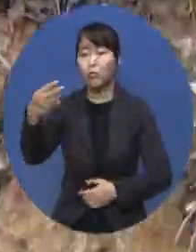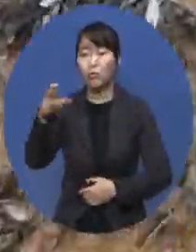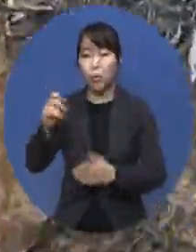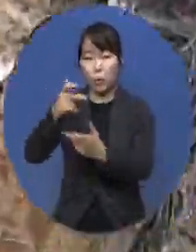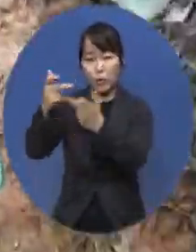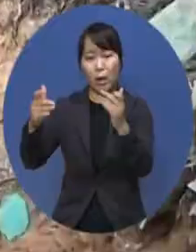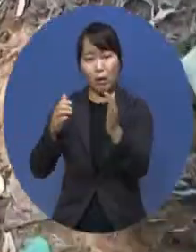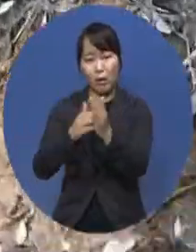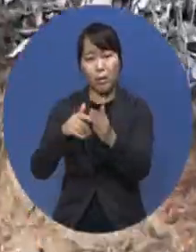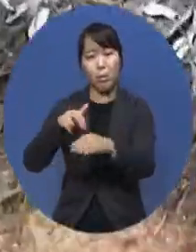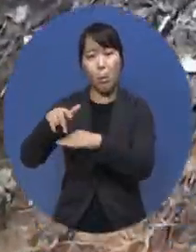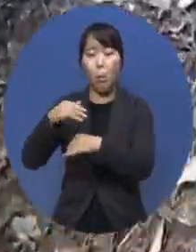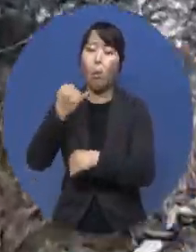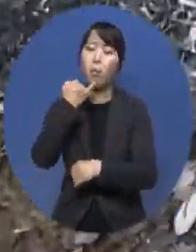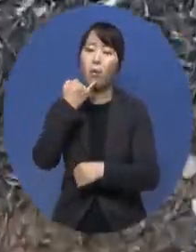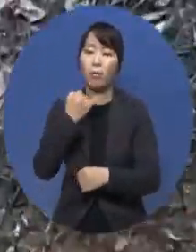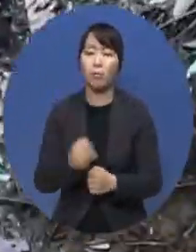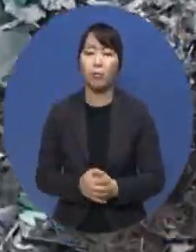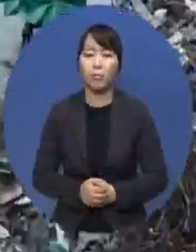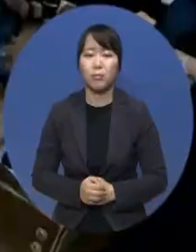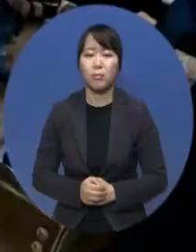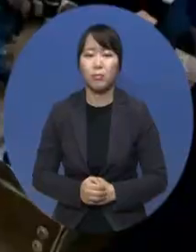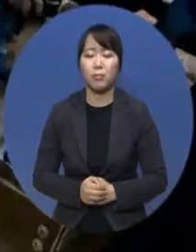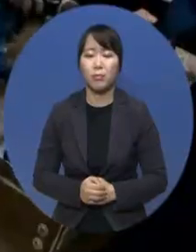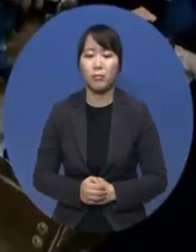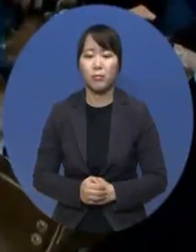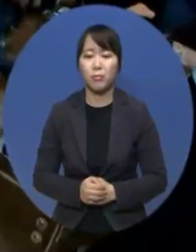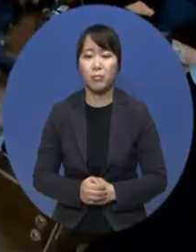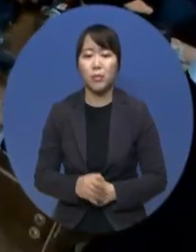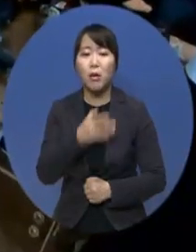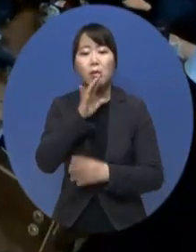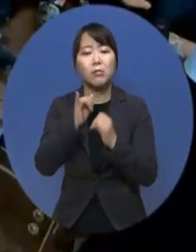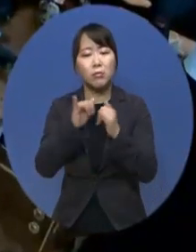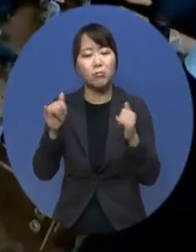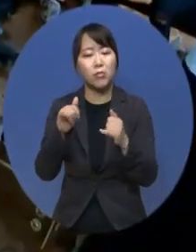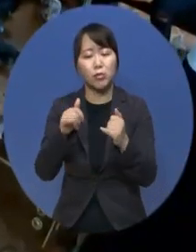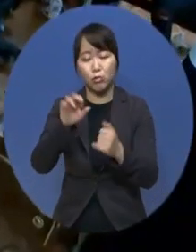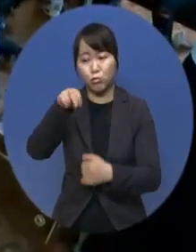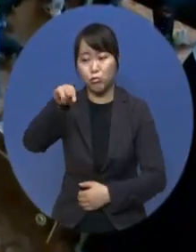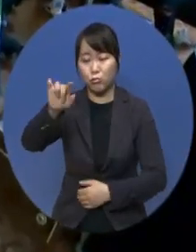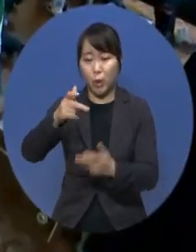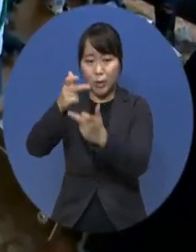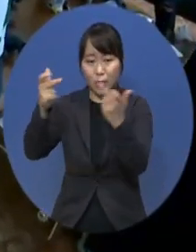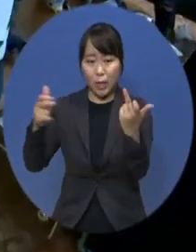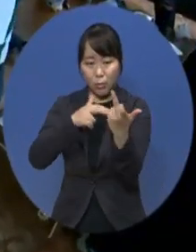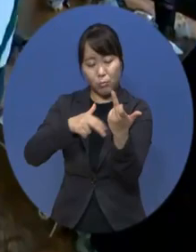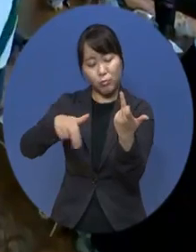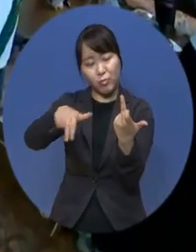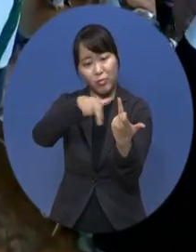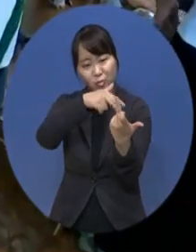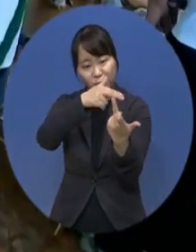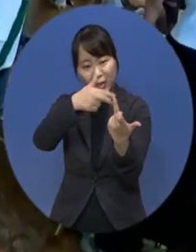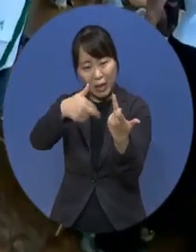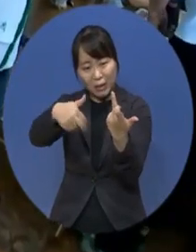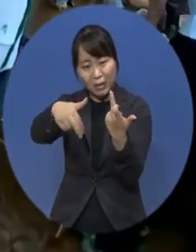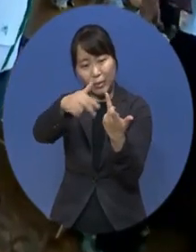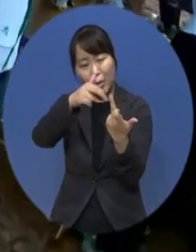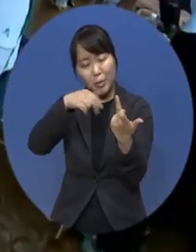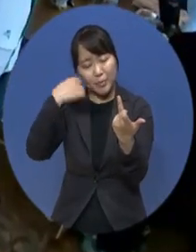부담 없이 산행을 즐길 수 있습니다. 어르신들은 우면산 둘레길이 산책과 사색의